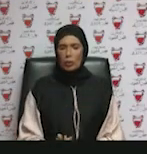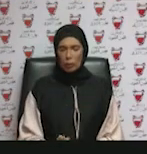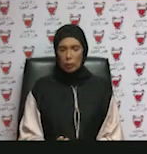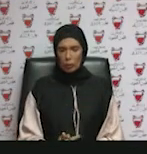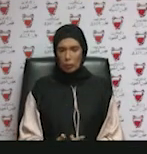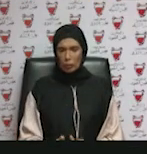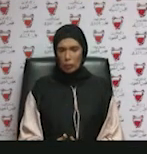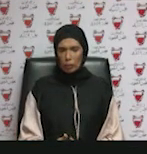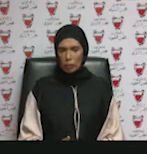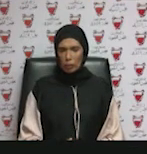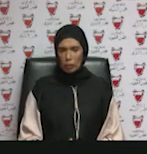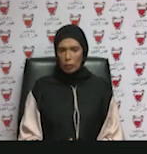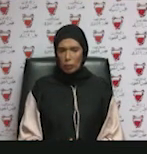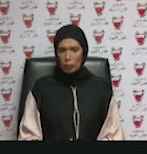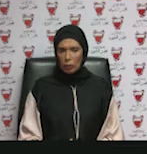بدل أن نقوم بإجراء